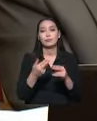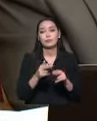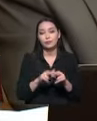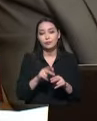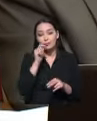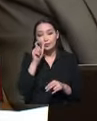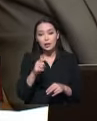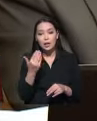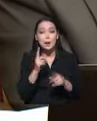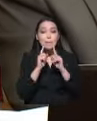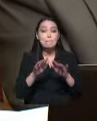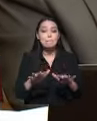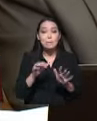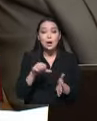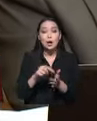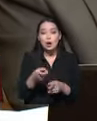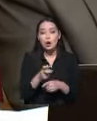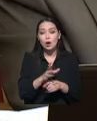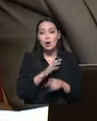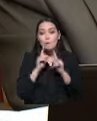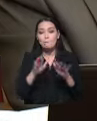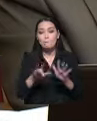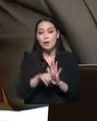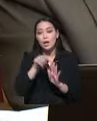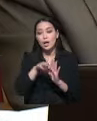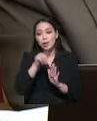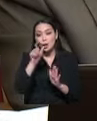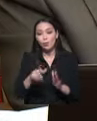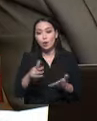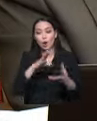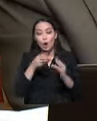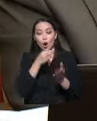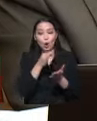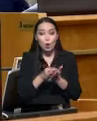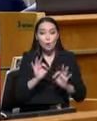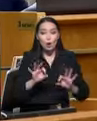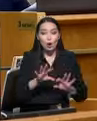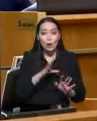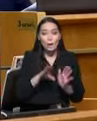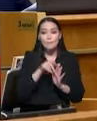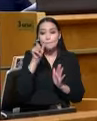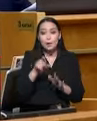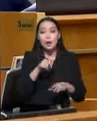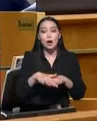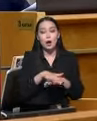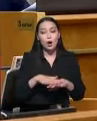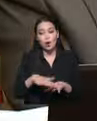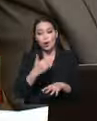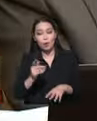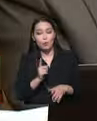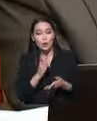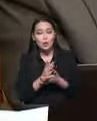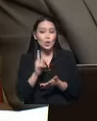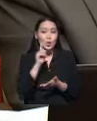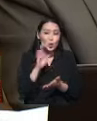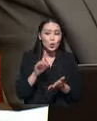шыдамаса, парламентке келмеңіз. Сіз парламентке депутаттардың алдында есеп беру үшін келдіңіз. Депутат дегеніміз халық. Депутаттар ыңғайсыз сұрақтар қойса